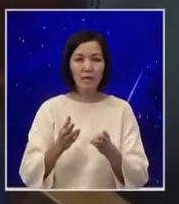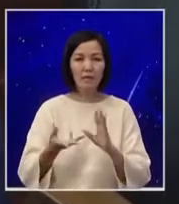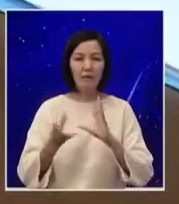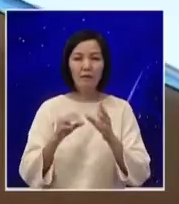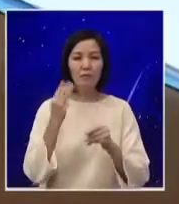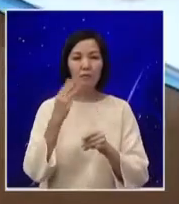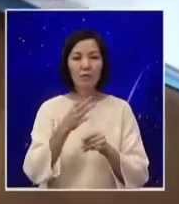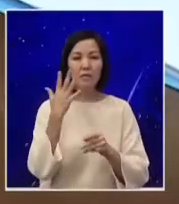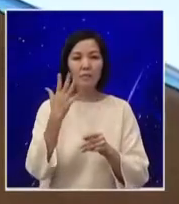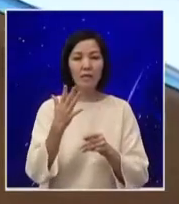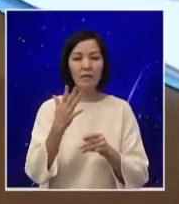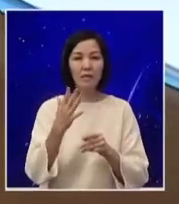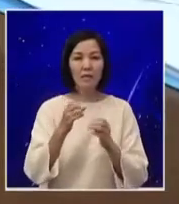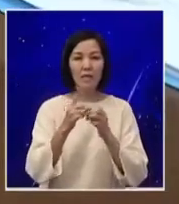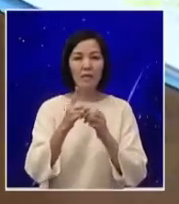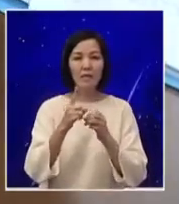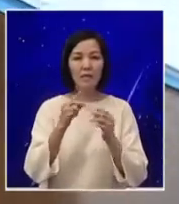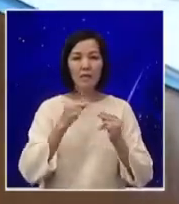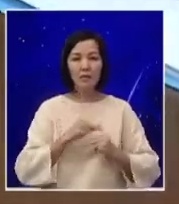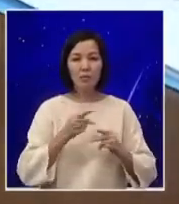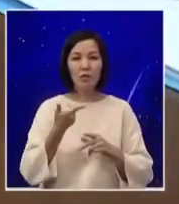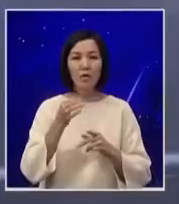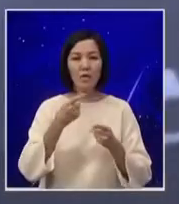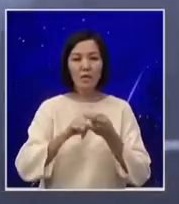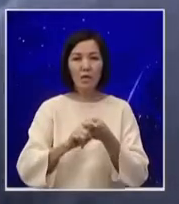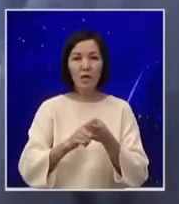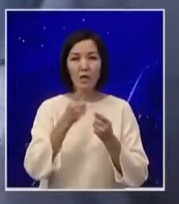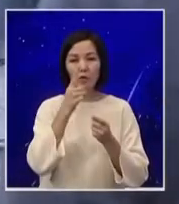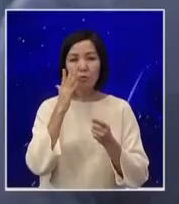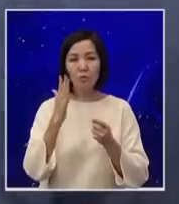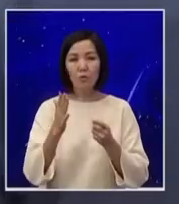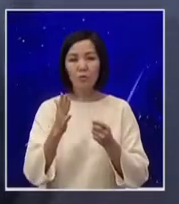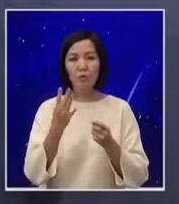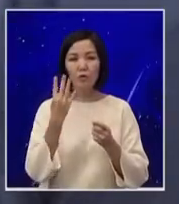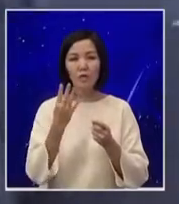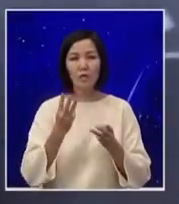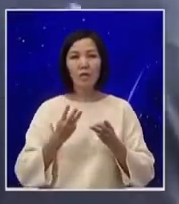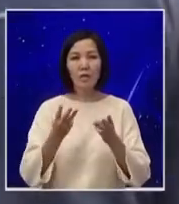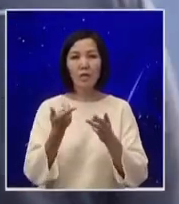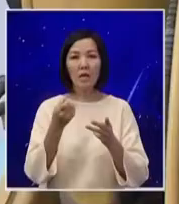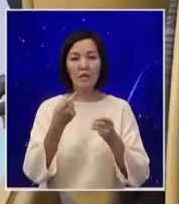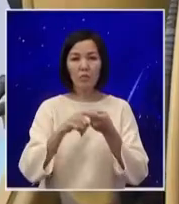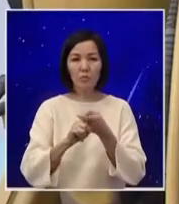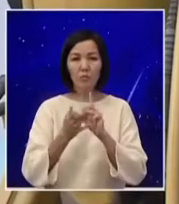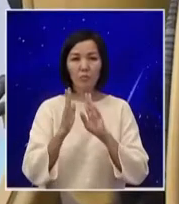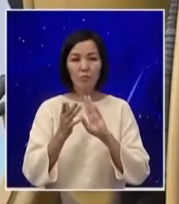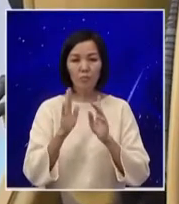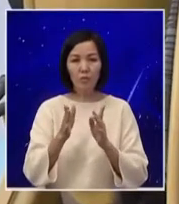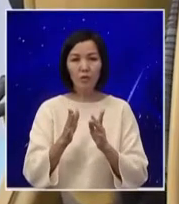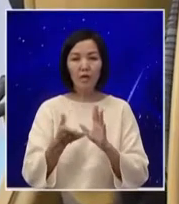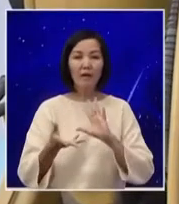3511 из общего числа работает на газе скором времени еще четыре котельные перейдут на голубое топливо в целом